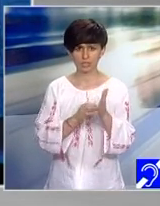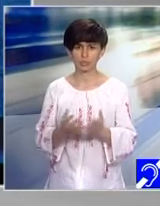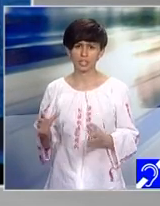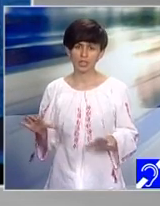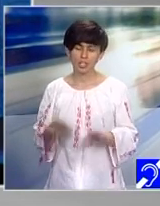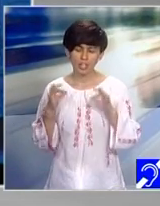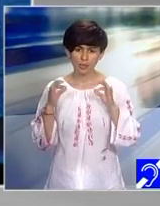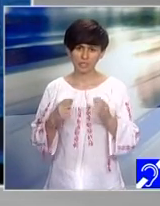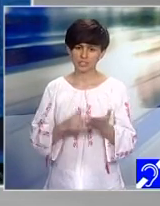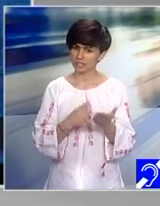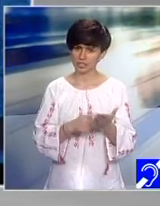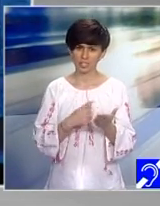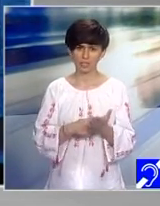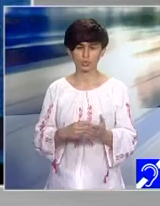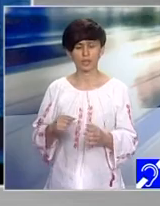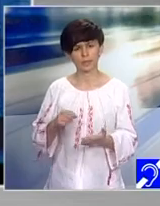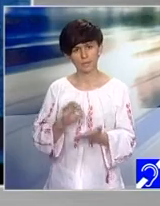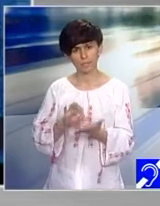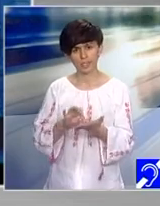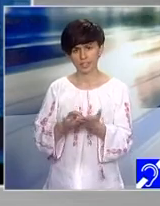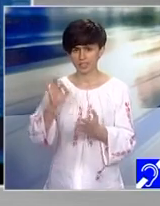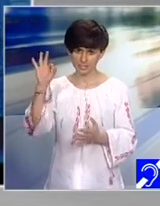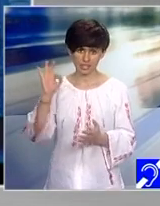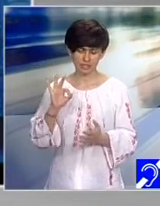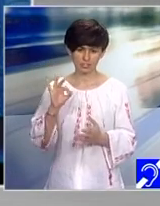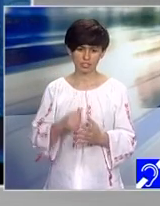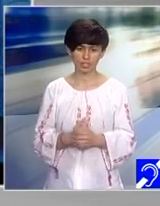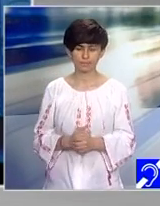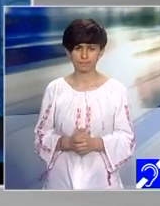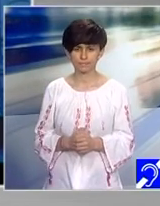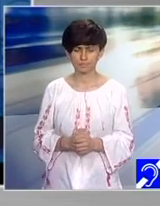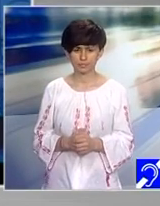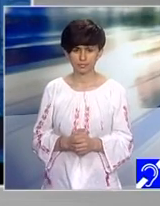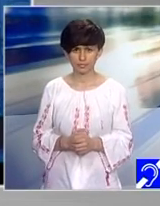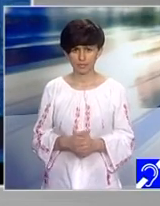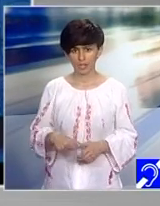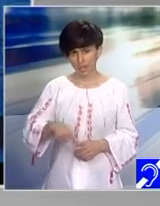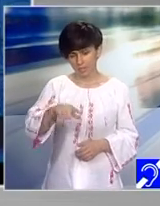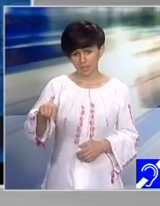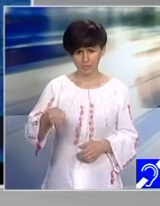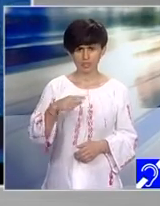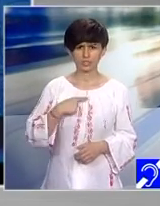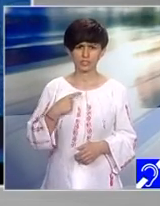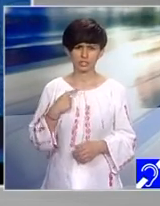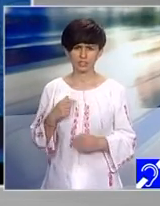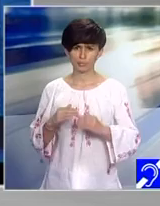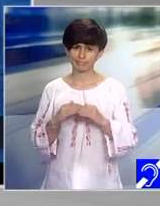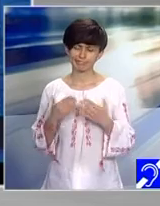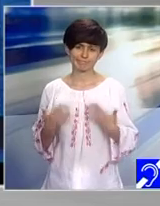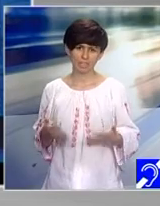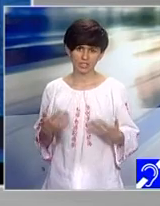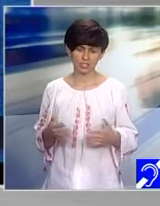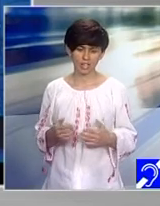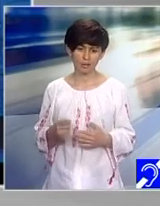statistice, România într-o perspectivă comparată și în timp. Și nu doar că stăm modest, foarte modest,